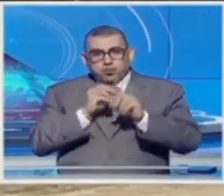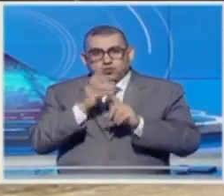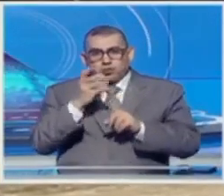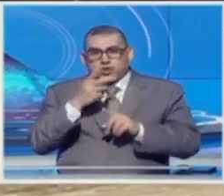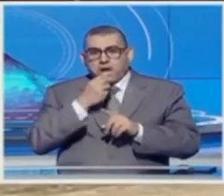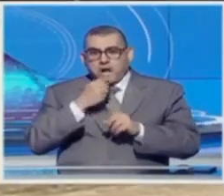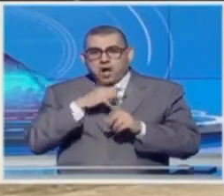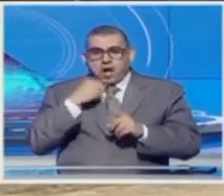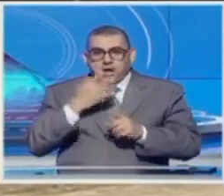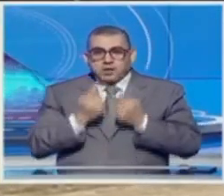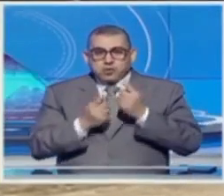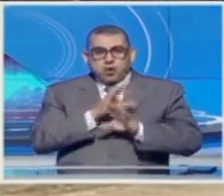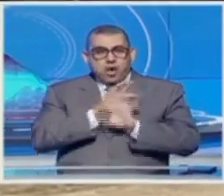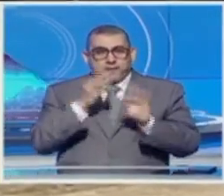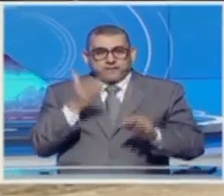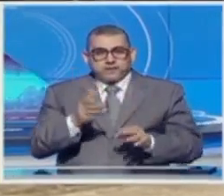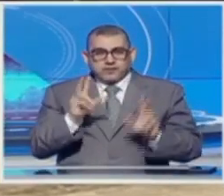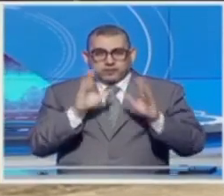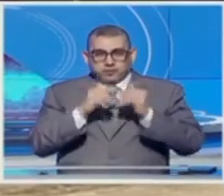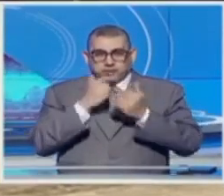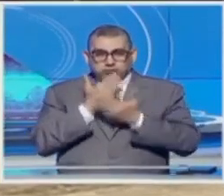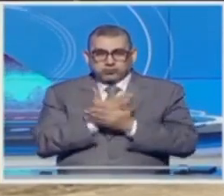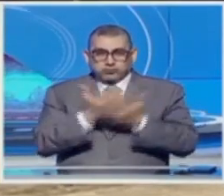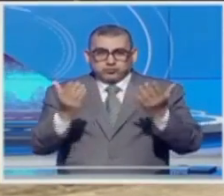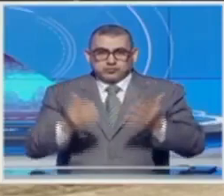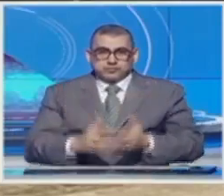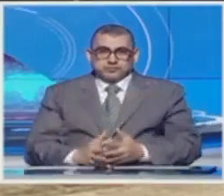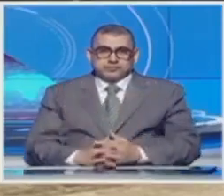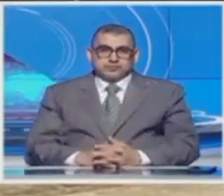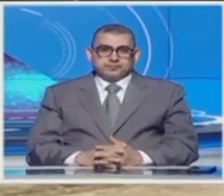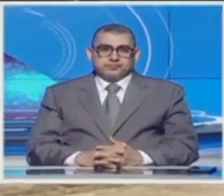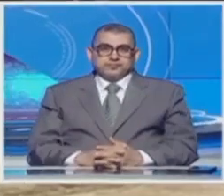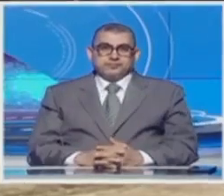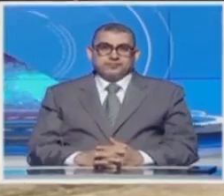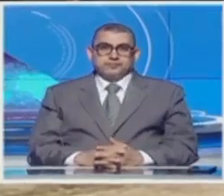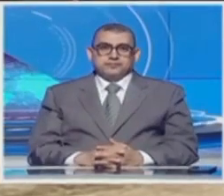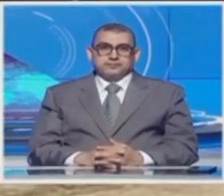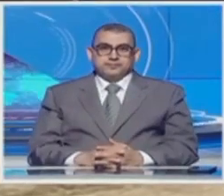المختلفة والمتنوعة. من وزارة الزراعة، محمد عبد الصبور، التلفزيون المصري.